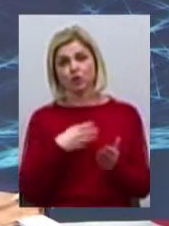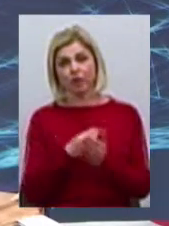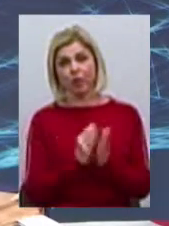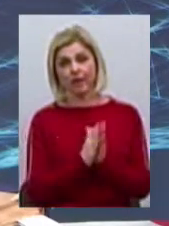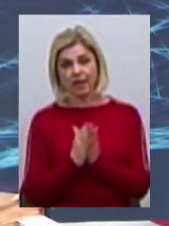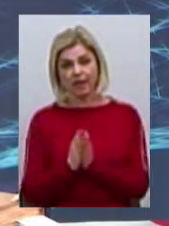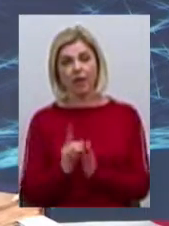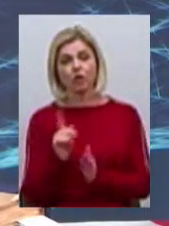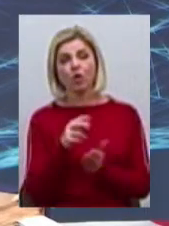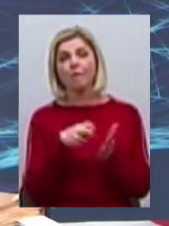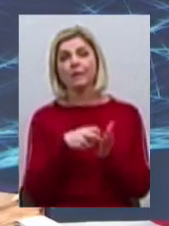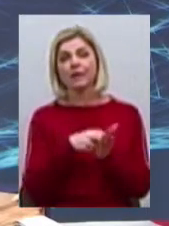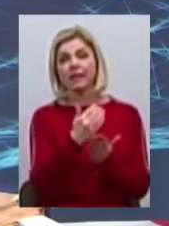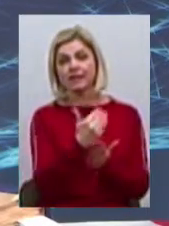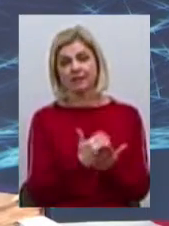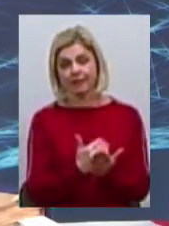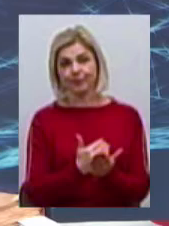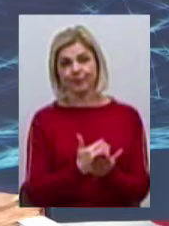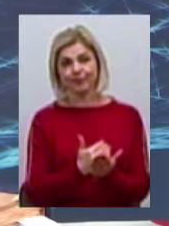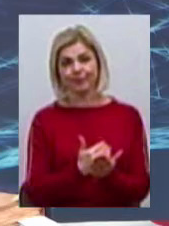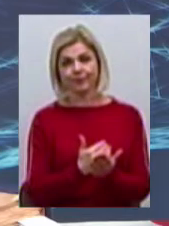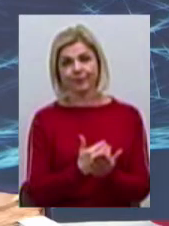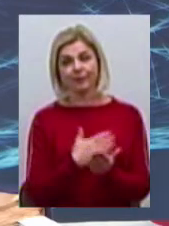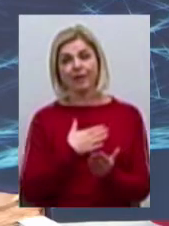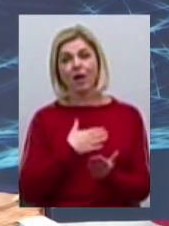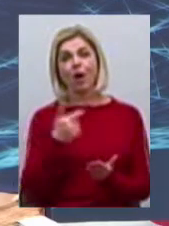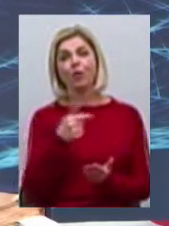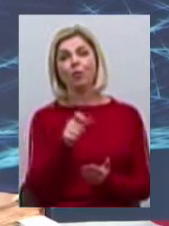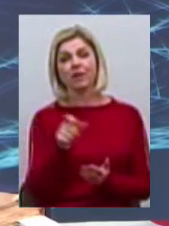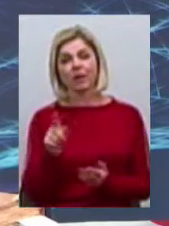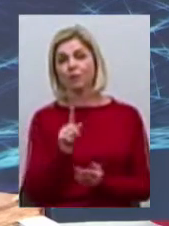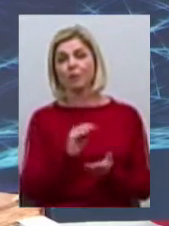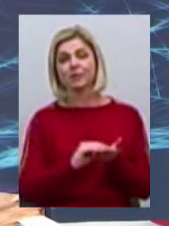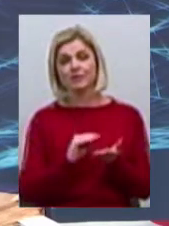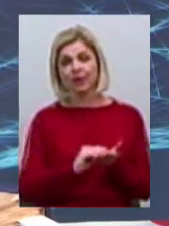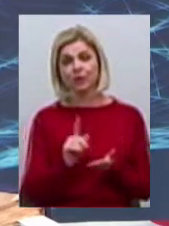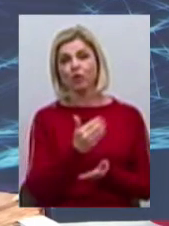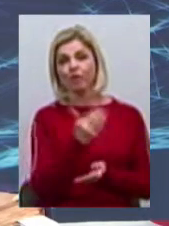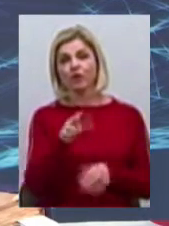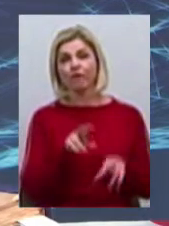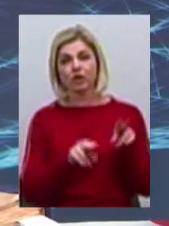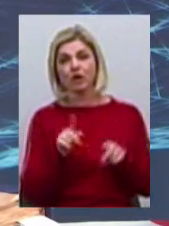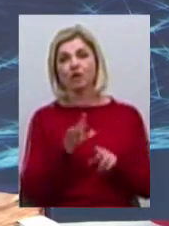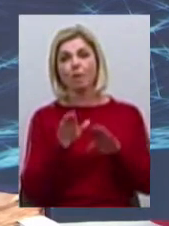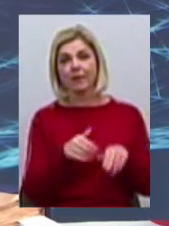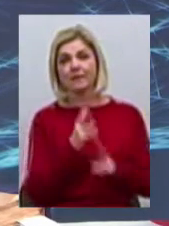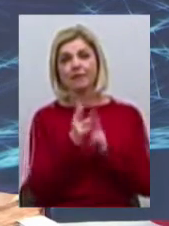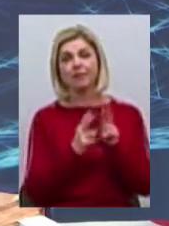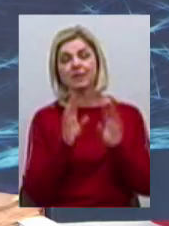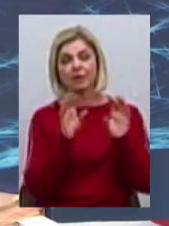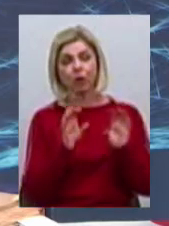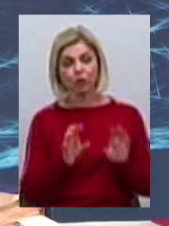цитувала лист наших громадян, які писали, що вони вважали, що після зміни